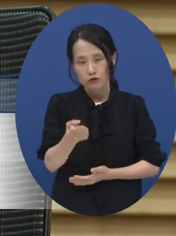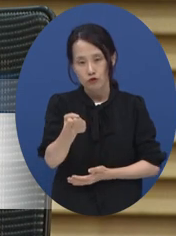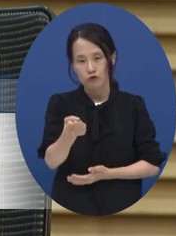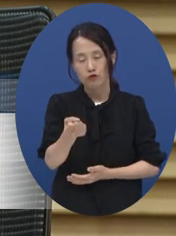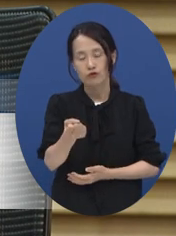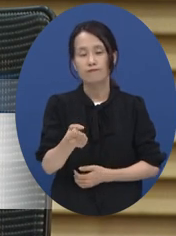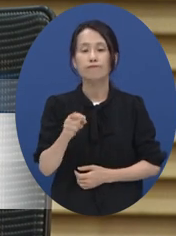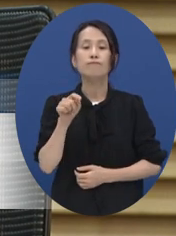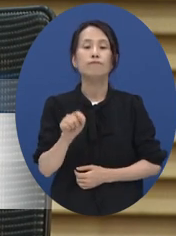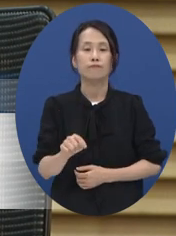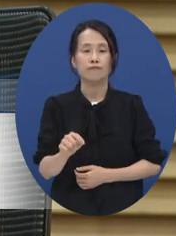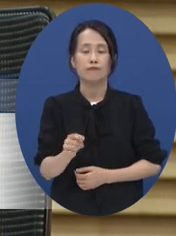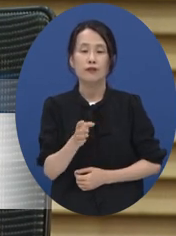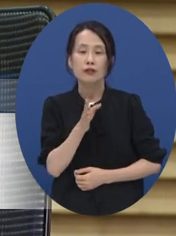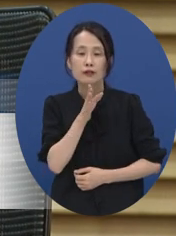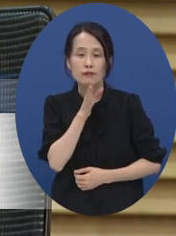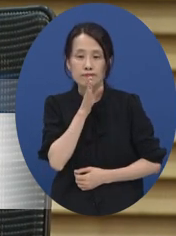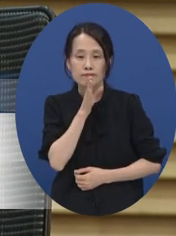우리 국민들이